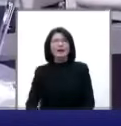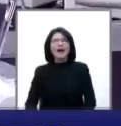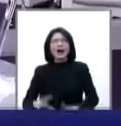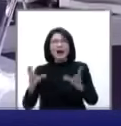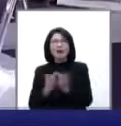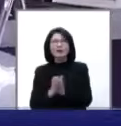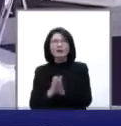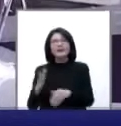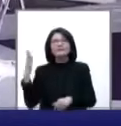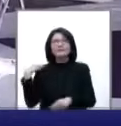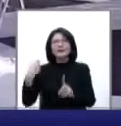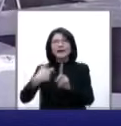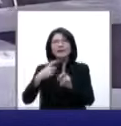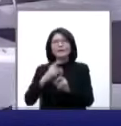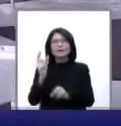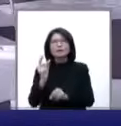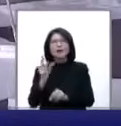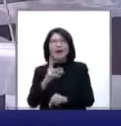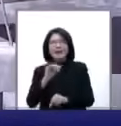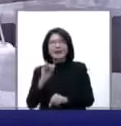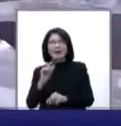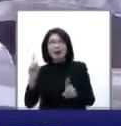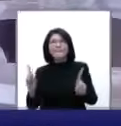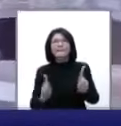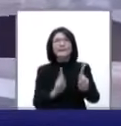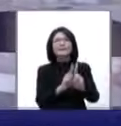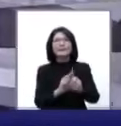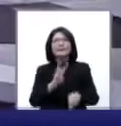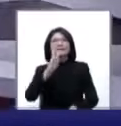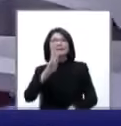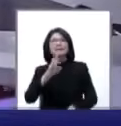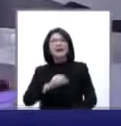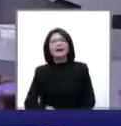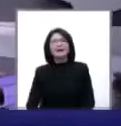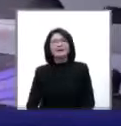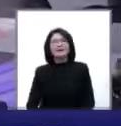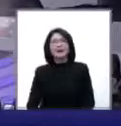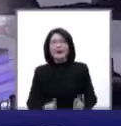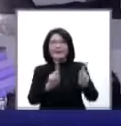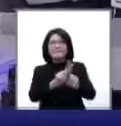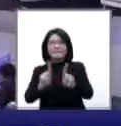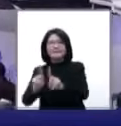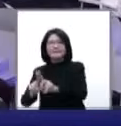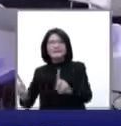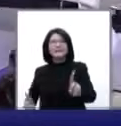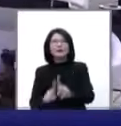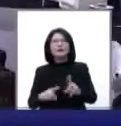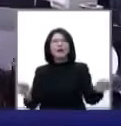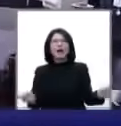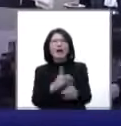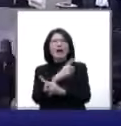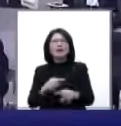Mahfud cukup tenang meskipun sempat tergelincir karena juga terpancing juga dengan kalimat yang menekan juga ketika